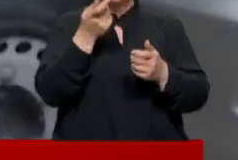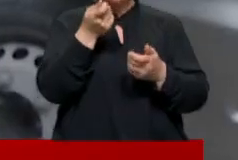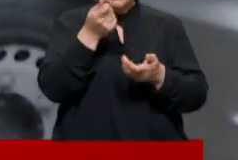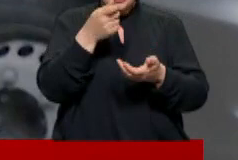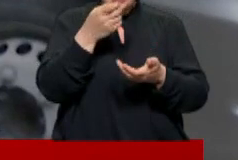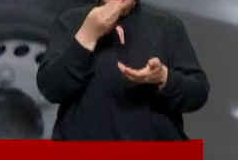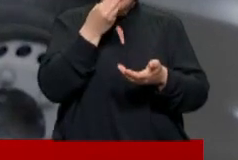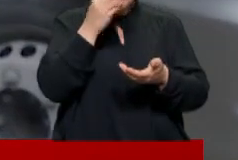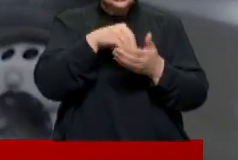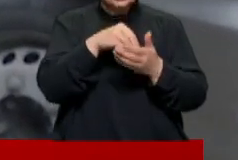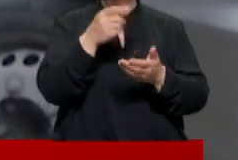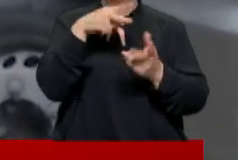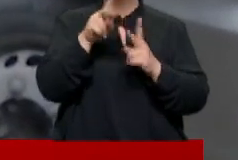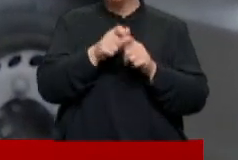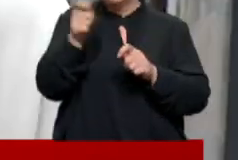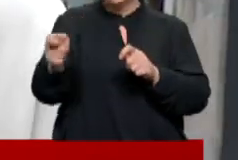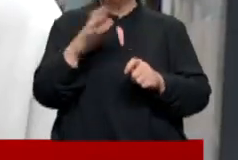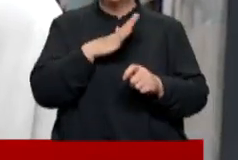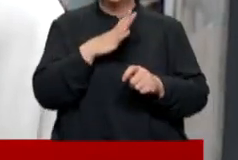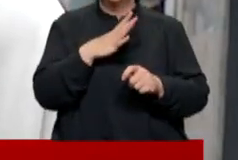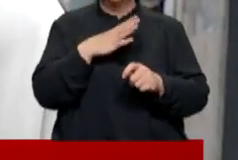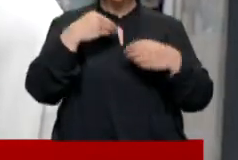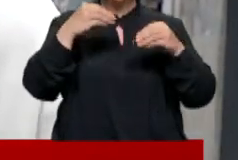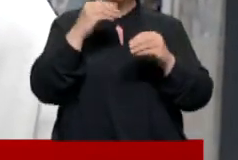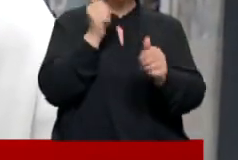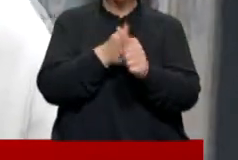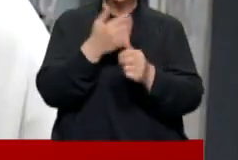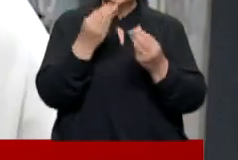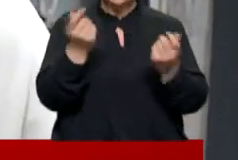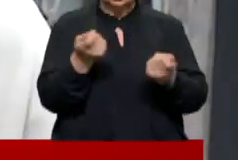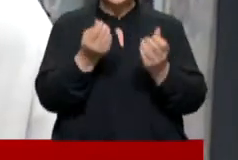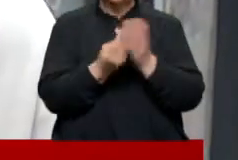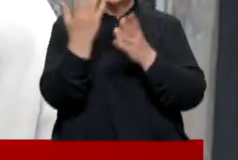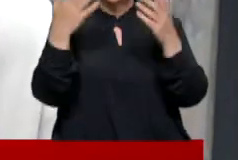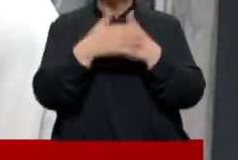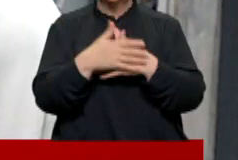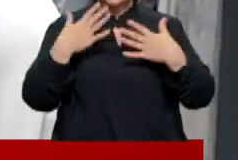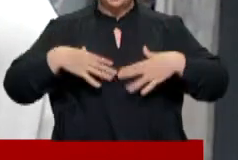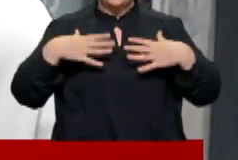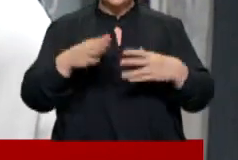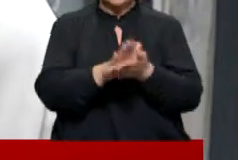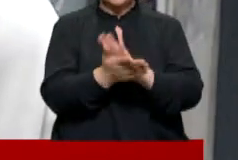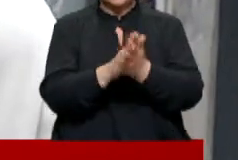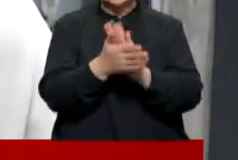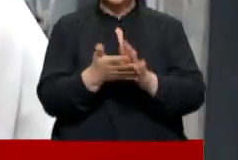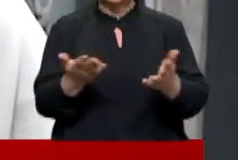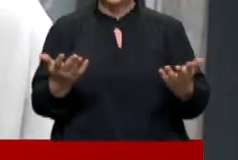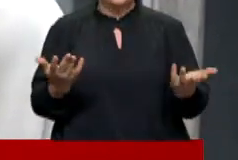bir kısmını sadece ulaşıma harcayanlar var. Satış danışmanlığı olarak çalışıyorum. Sabahtan akşama kadar kıyafet katlıyoruz ama